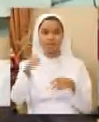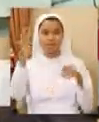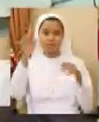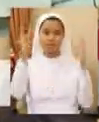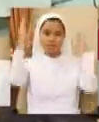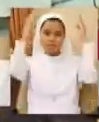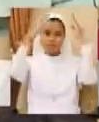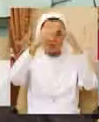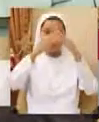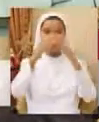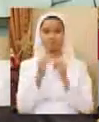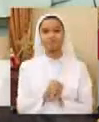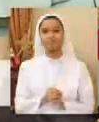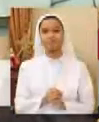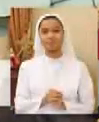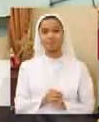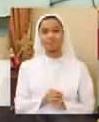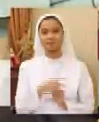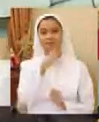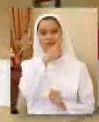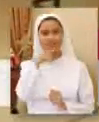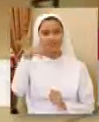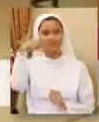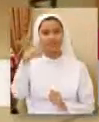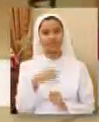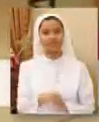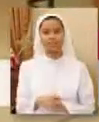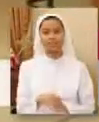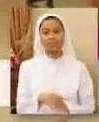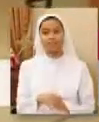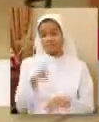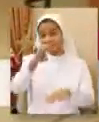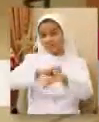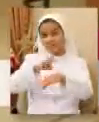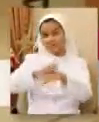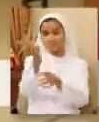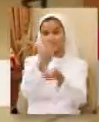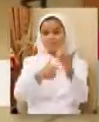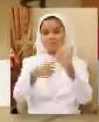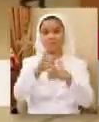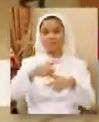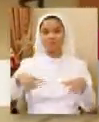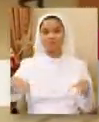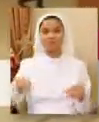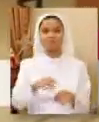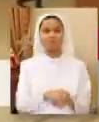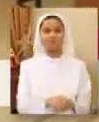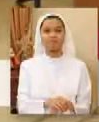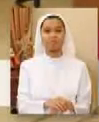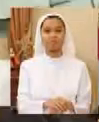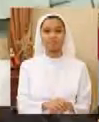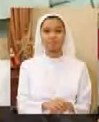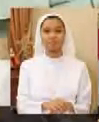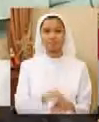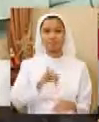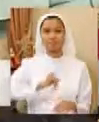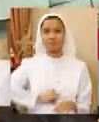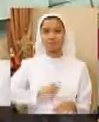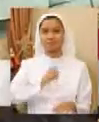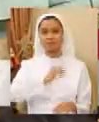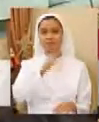How are you, Bishop? English. Dapat yes, English. English po ang sign language.